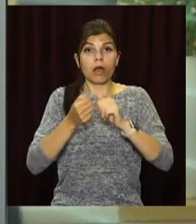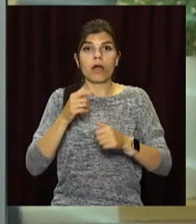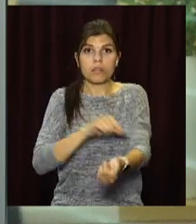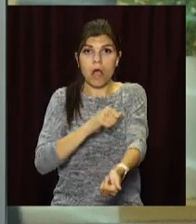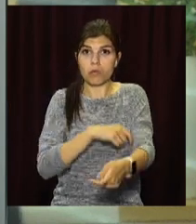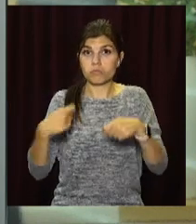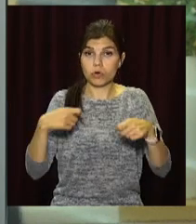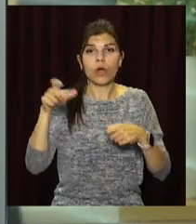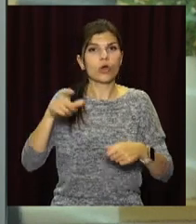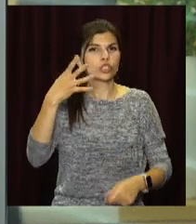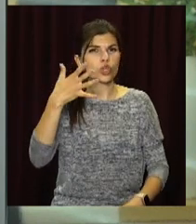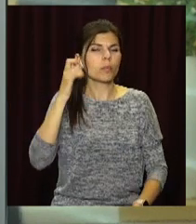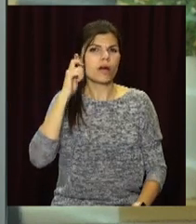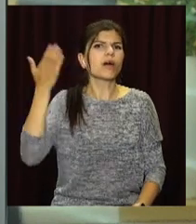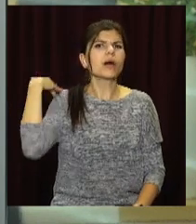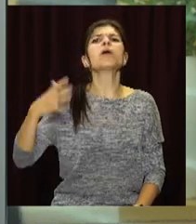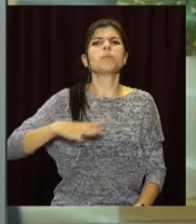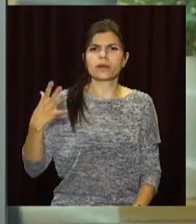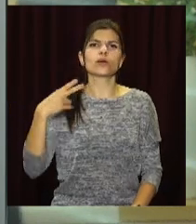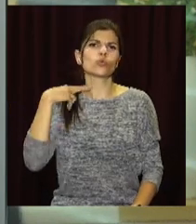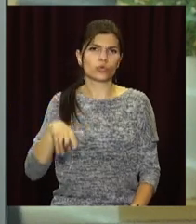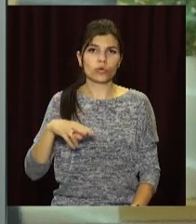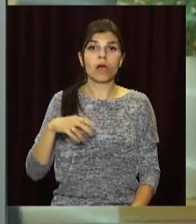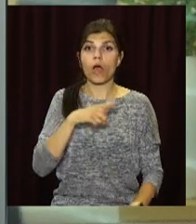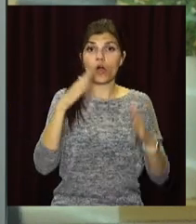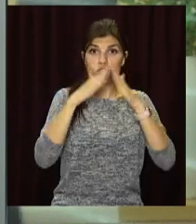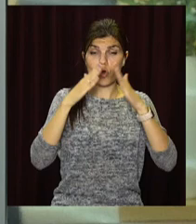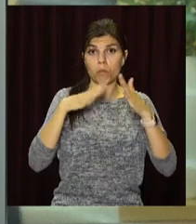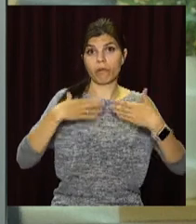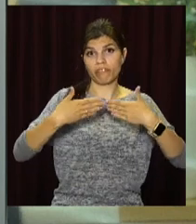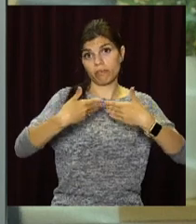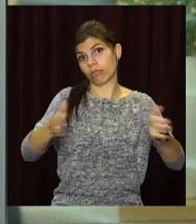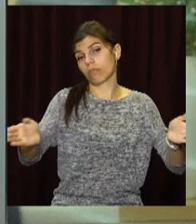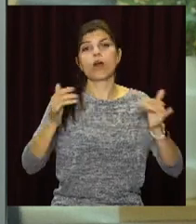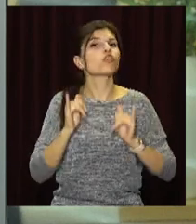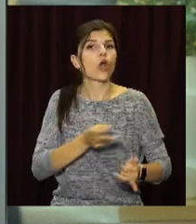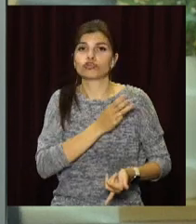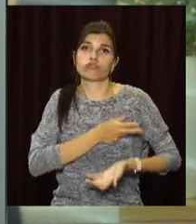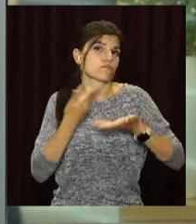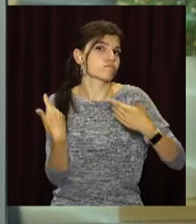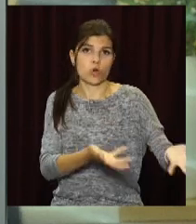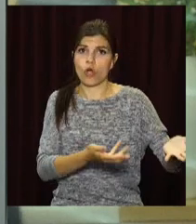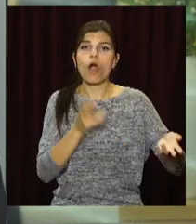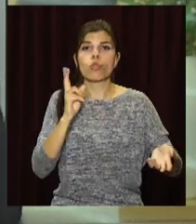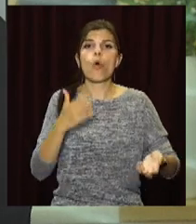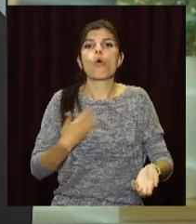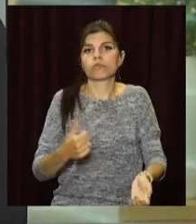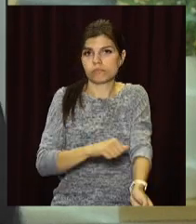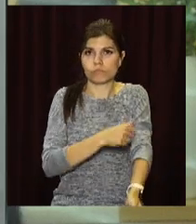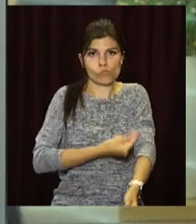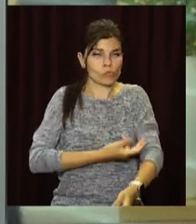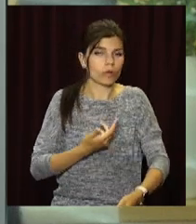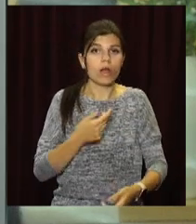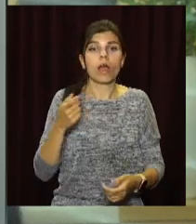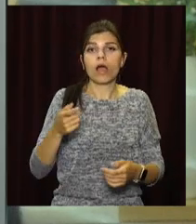раніше судимий 45-річний чоловік. Двері його домівки були відчинені для бажаючих штрикнутися.